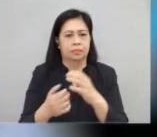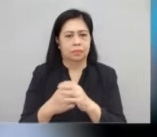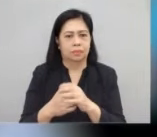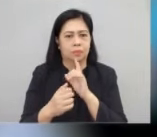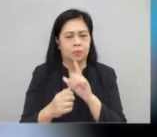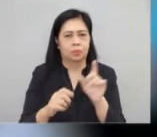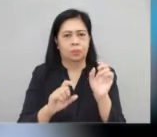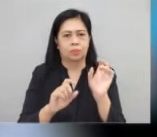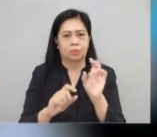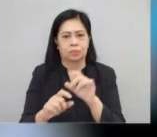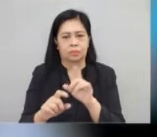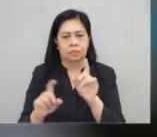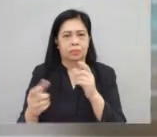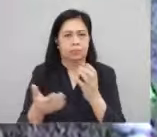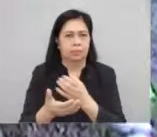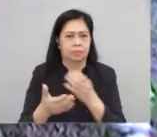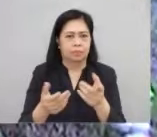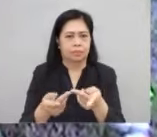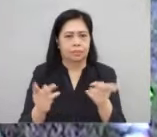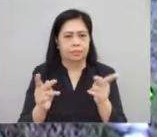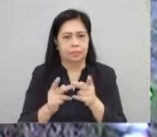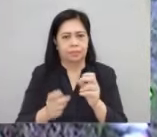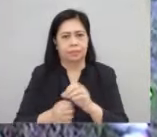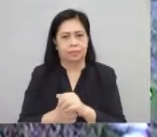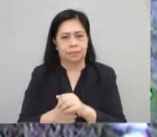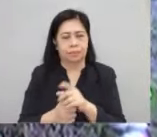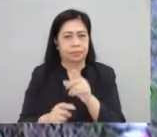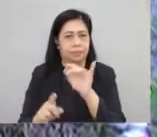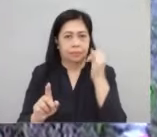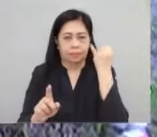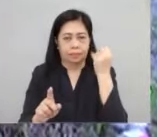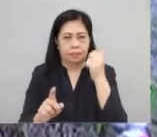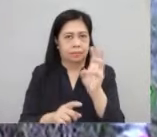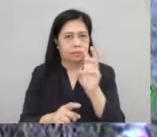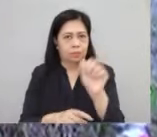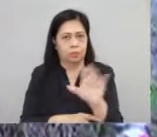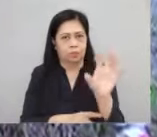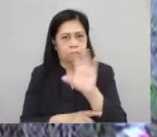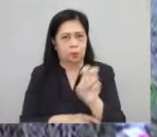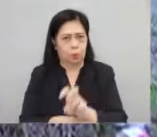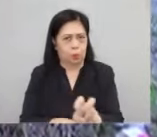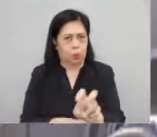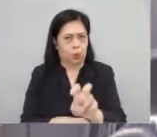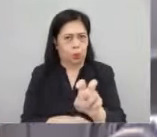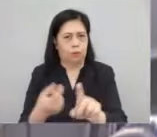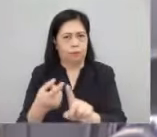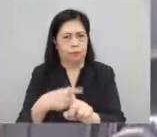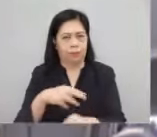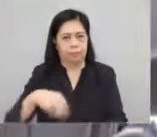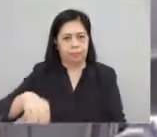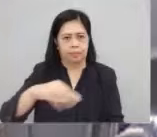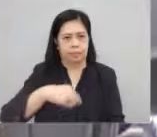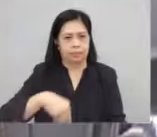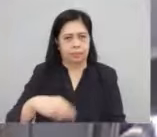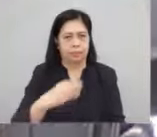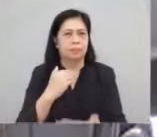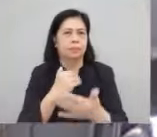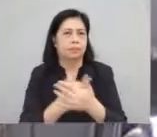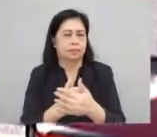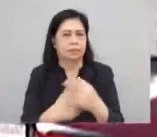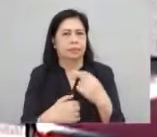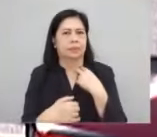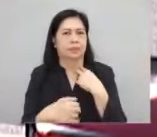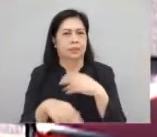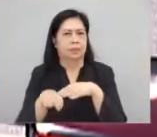agahan ang punta sa concert venue. Gaya na lang ni Jamiel na alas 6 ng umaga bumiyahe mula Mandaluyong. Iniwasan daw niyang maipit sa usad